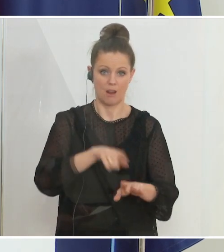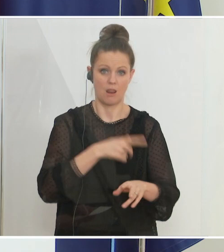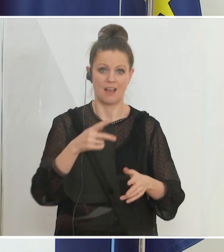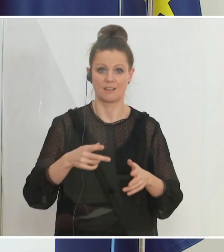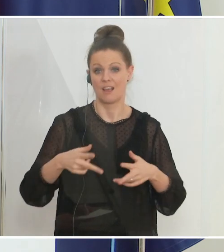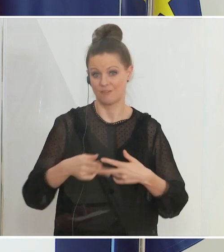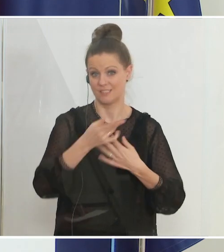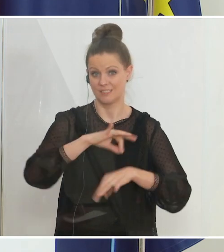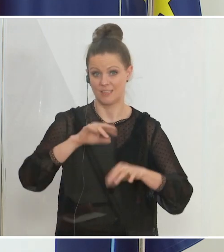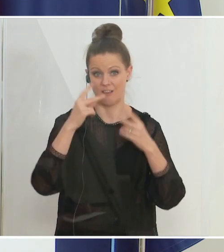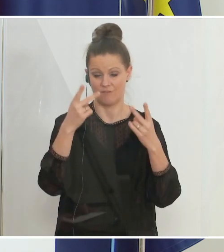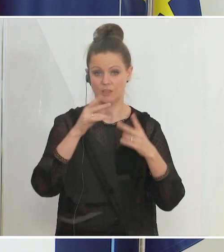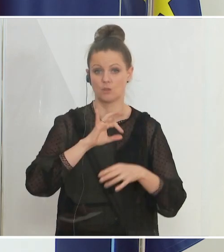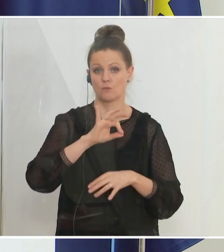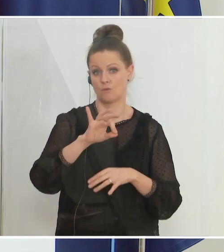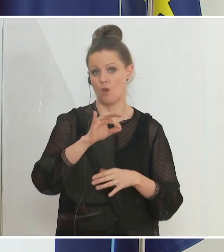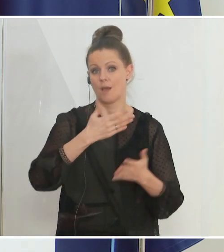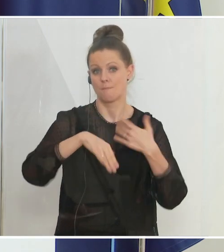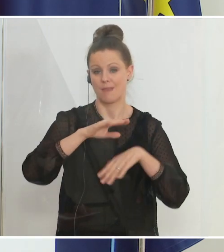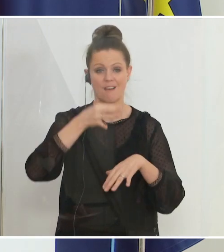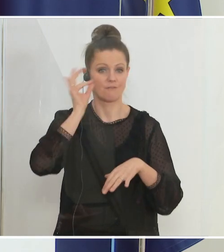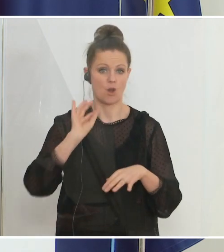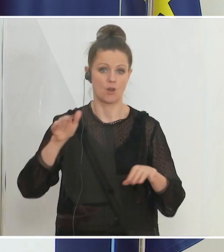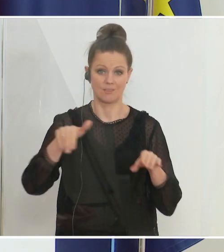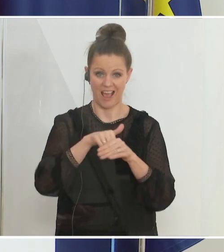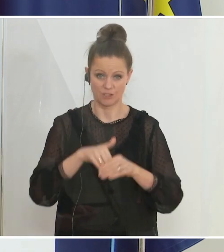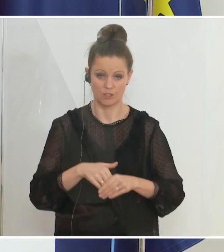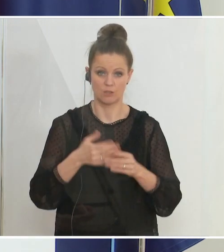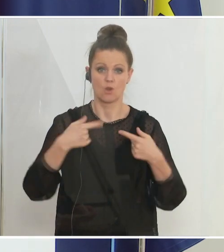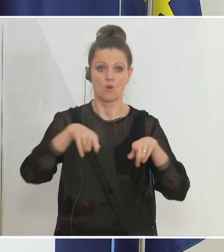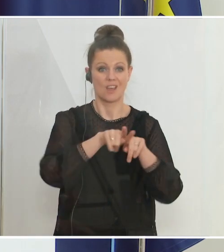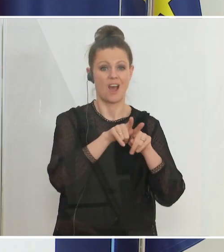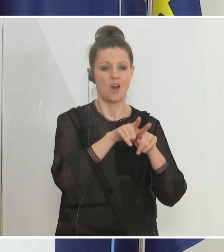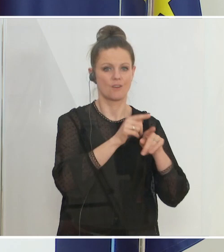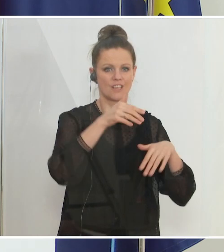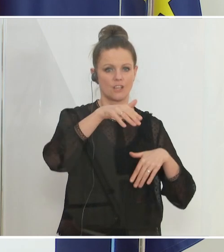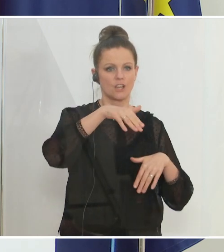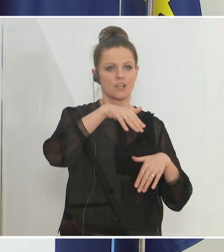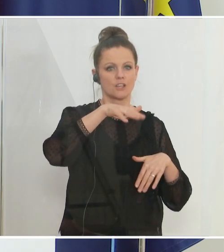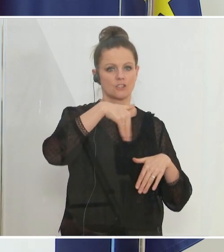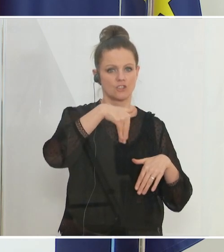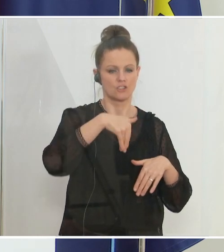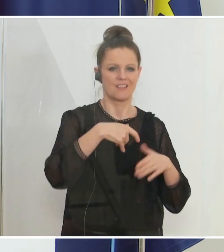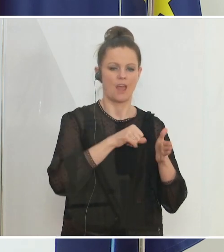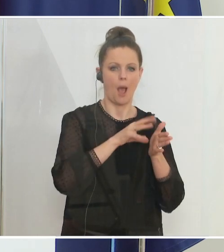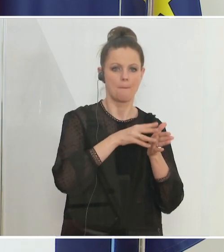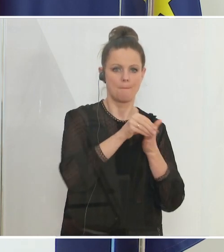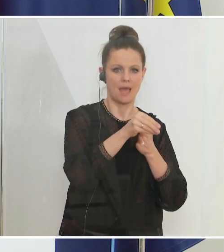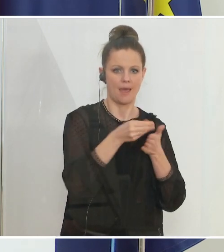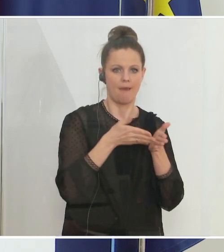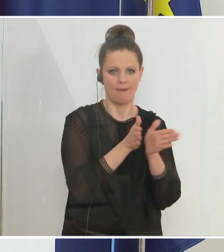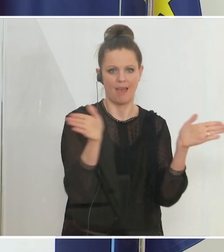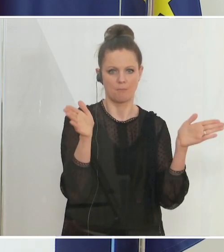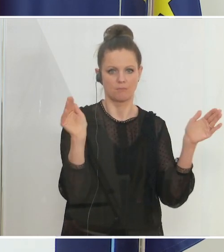Schlüssel für mehr Frauenbeschäftigung und eine Reduktion des Gender Pay Gaps sein. Wir haben uns